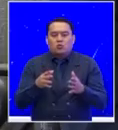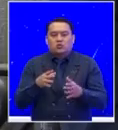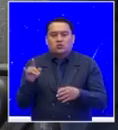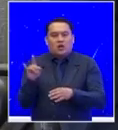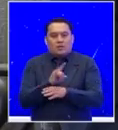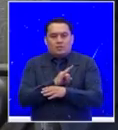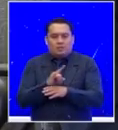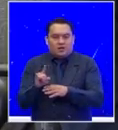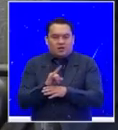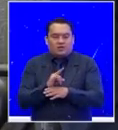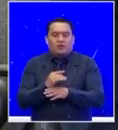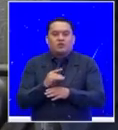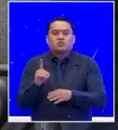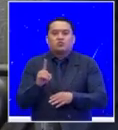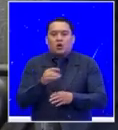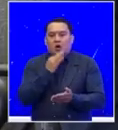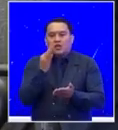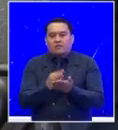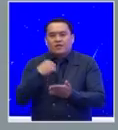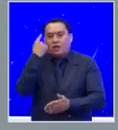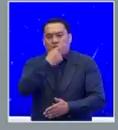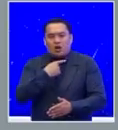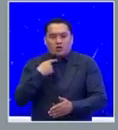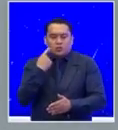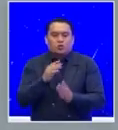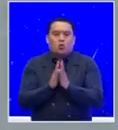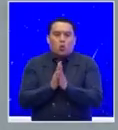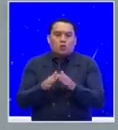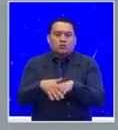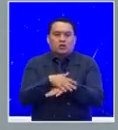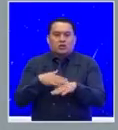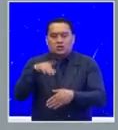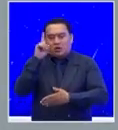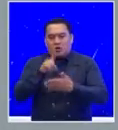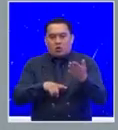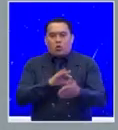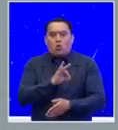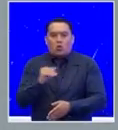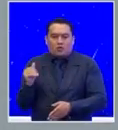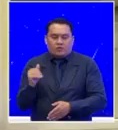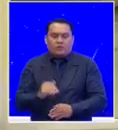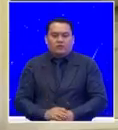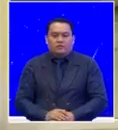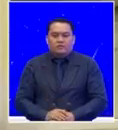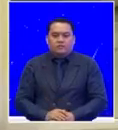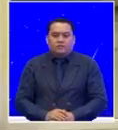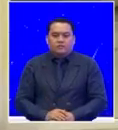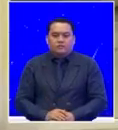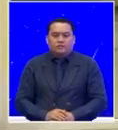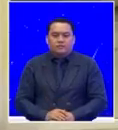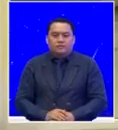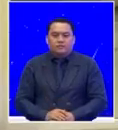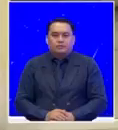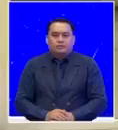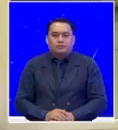не соответствует действительности. Ответственные лица просят граждан доверять лишь официальным источникам. Хотелось бы